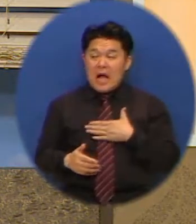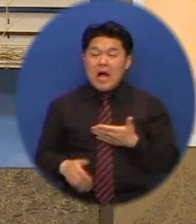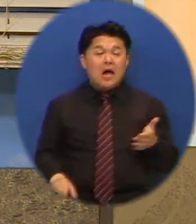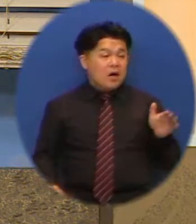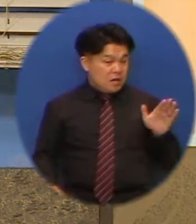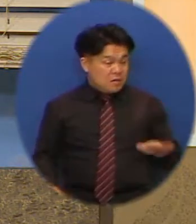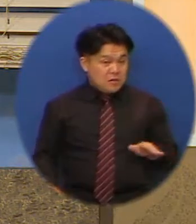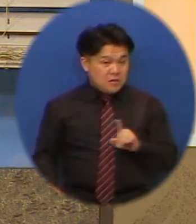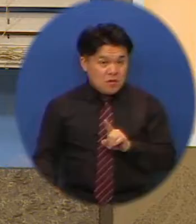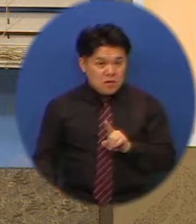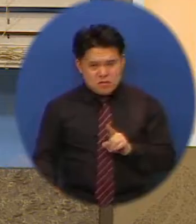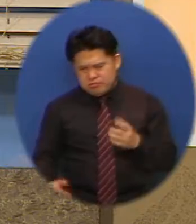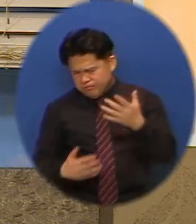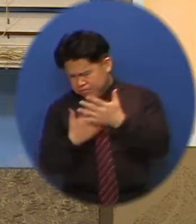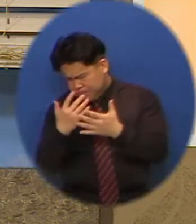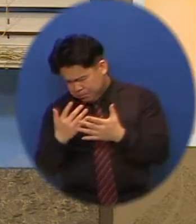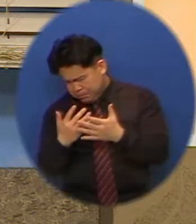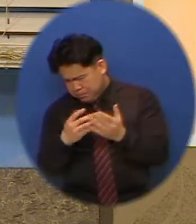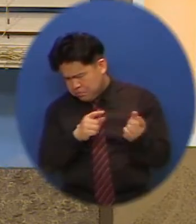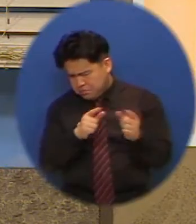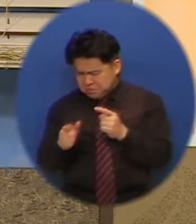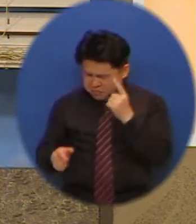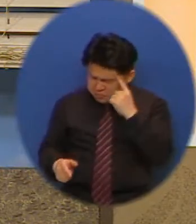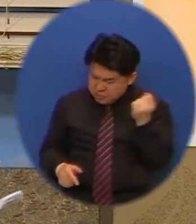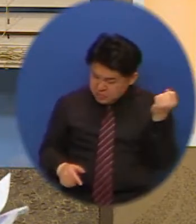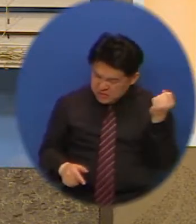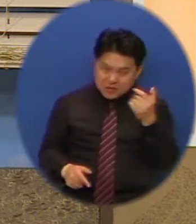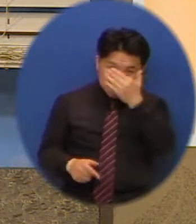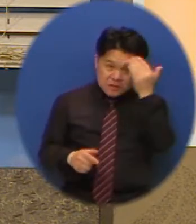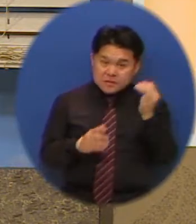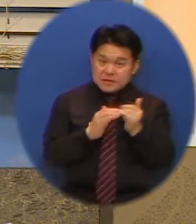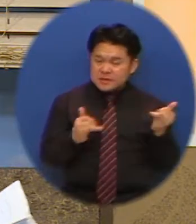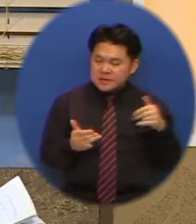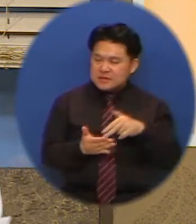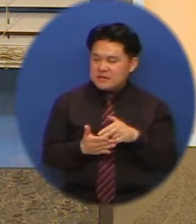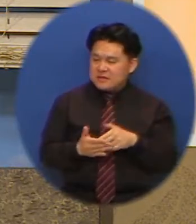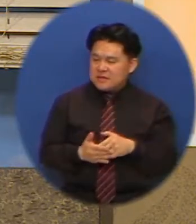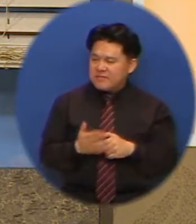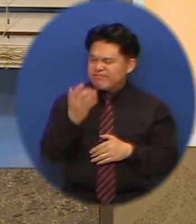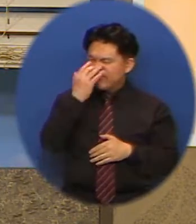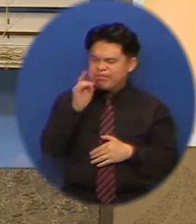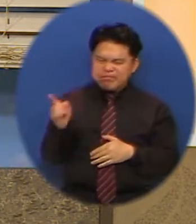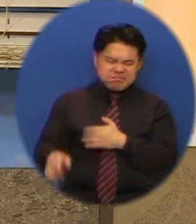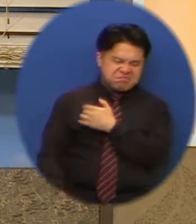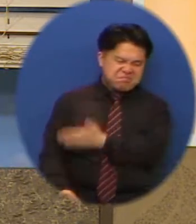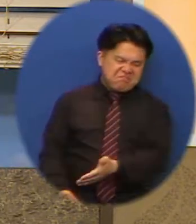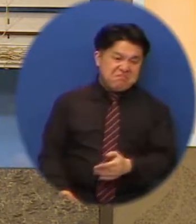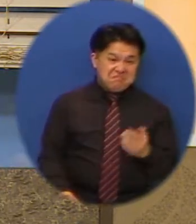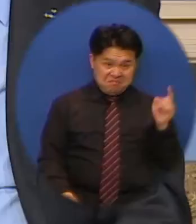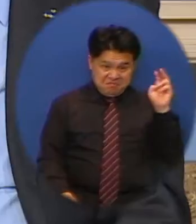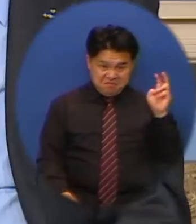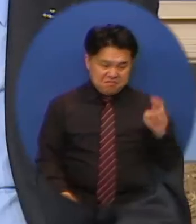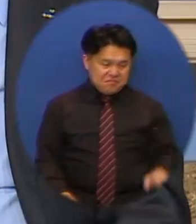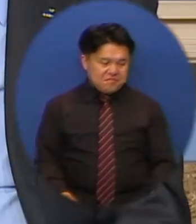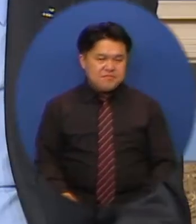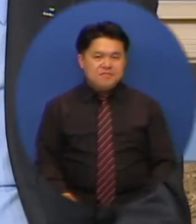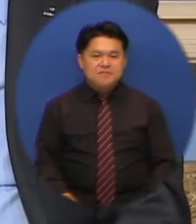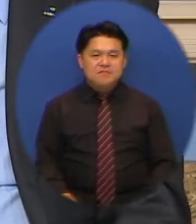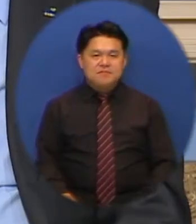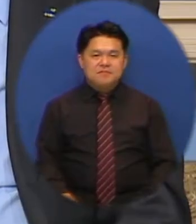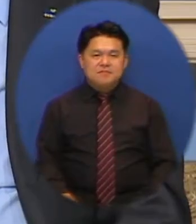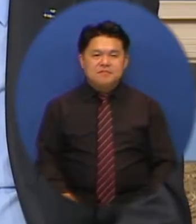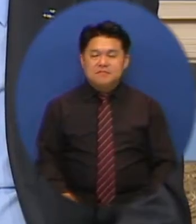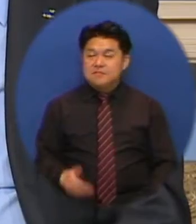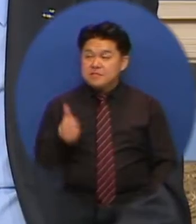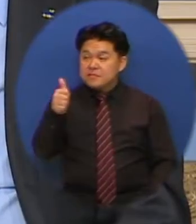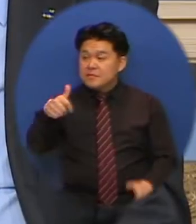있지만 그런 것들이 이제 사회복지사들의 이 젊은 층들한테까지는 뿌리 깊게 내려가지 못했던 것 같습니다. 예, 예. 이